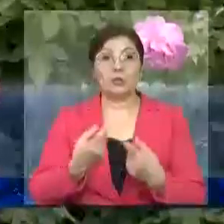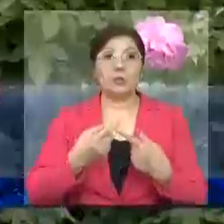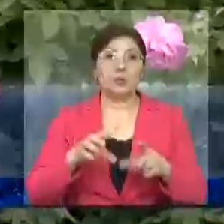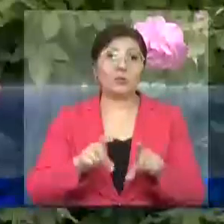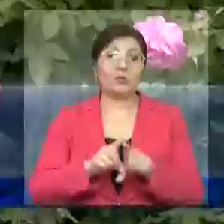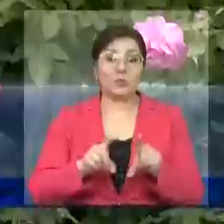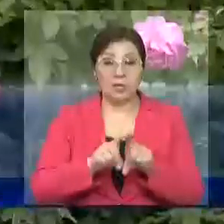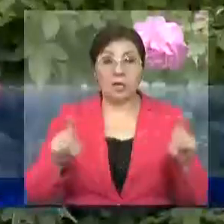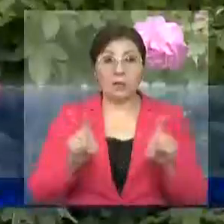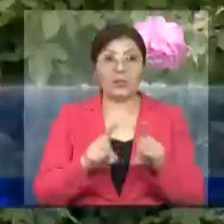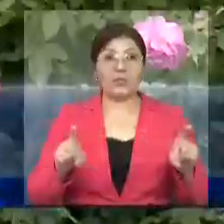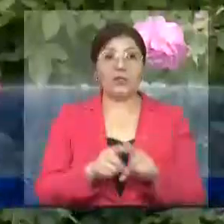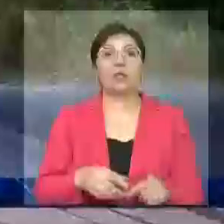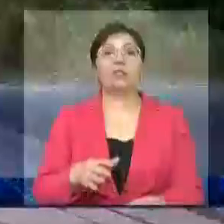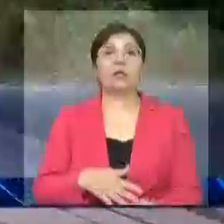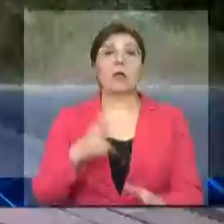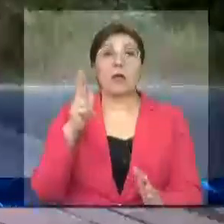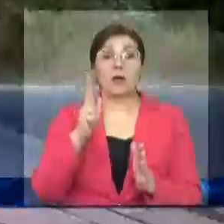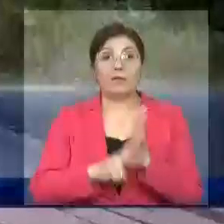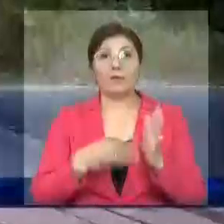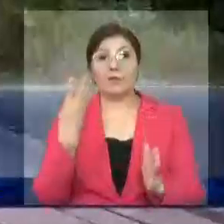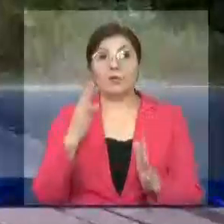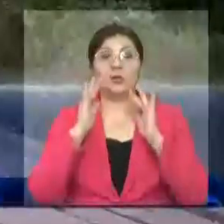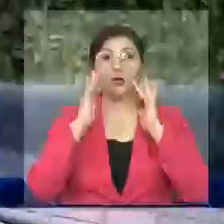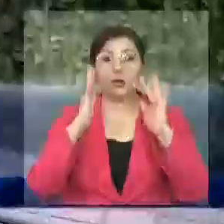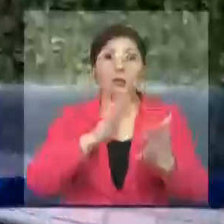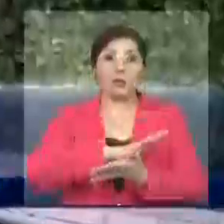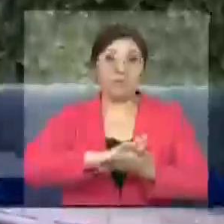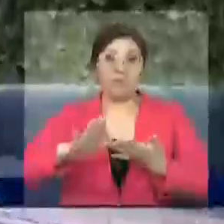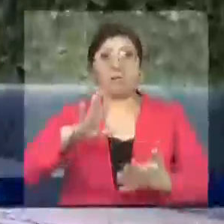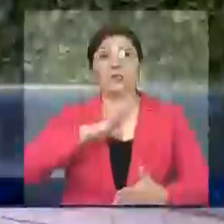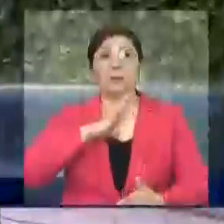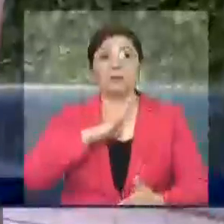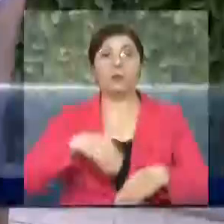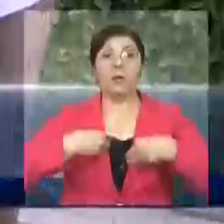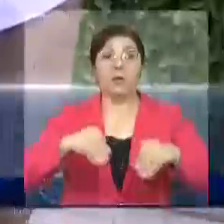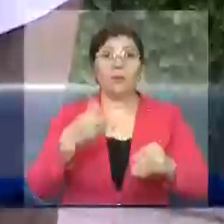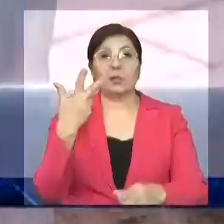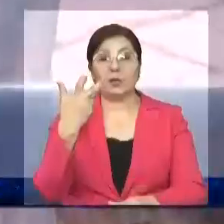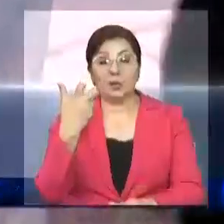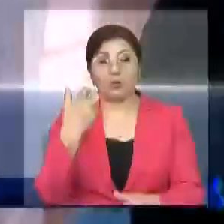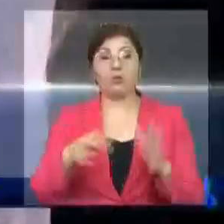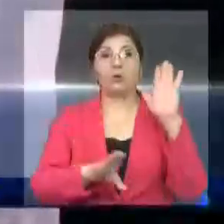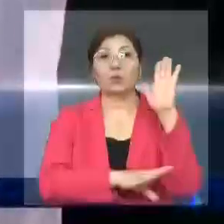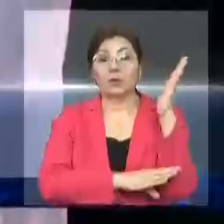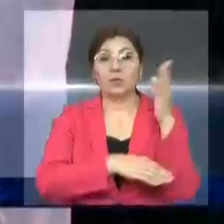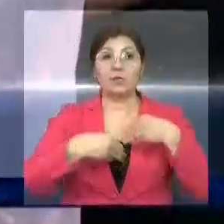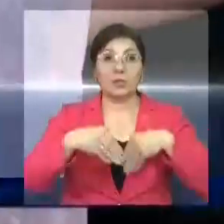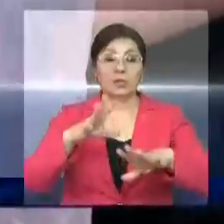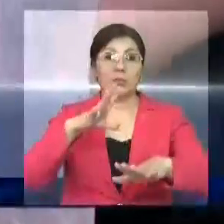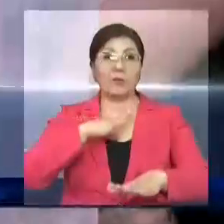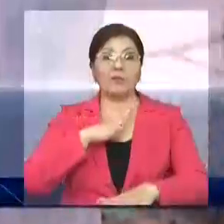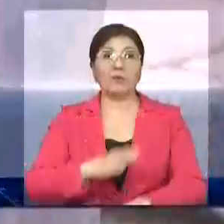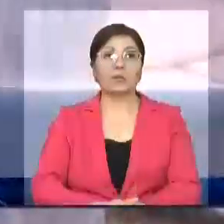территории 284 парков и скверов, в населенных пунктах посадили более 300 тысяч деревьев, очищены от мусора 206 участков на берегах